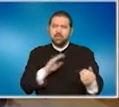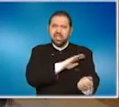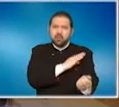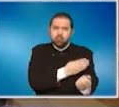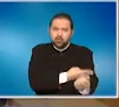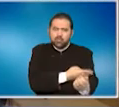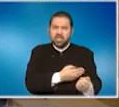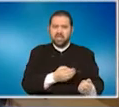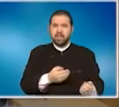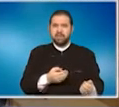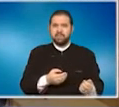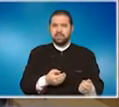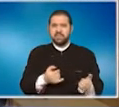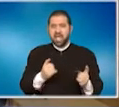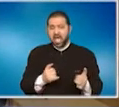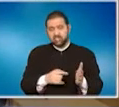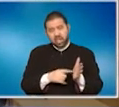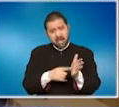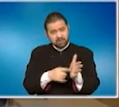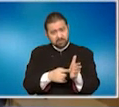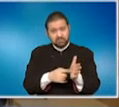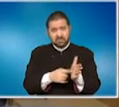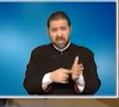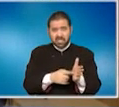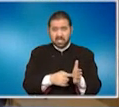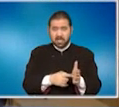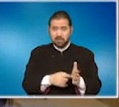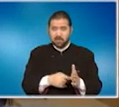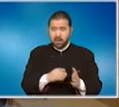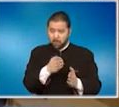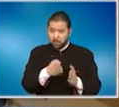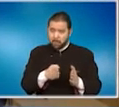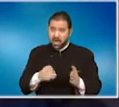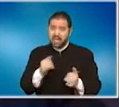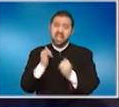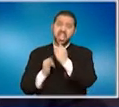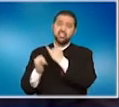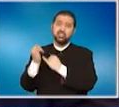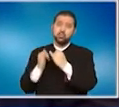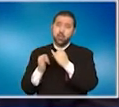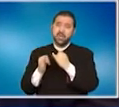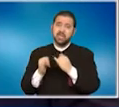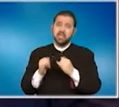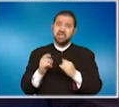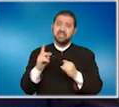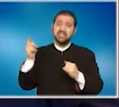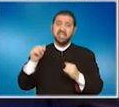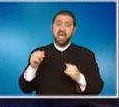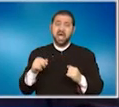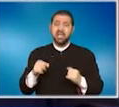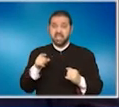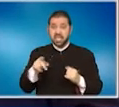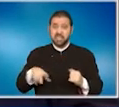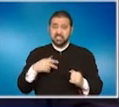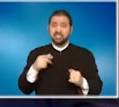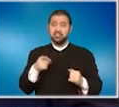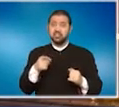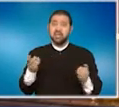finalitatea vieții omului. Finalitatea asta este. Spre asta mergem. Ori lucrul ăsta se petrece de aici.